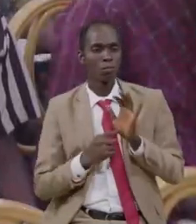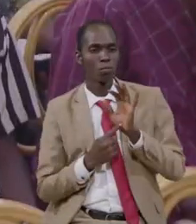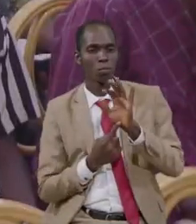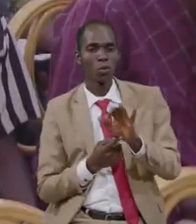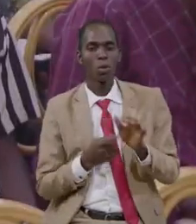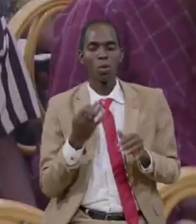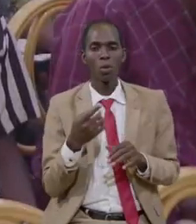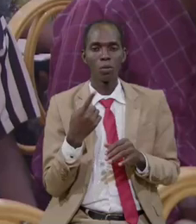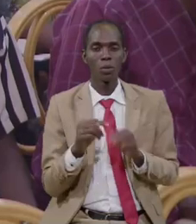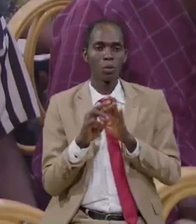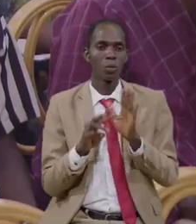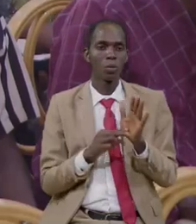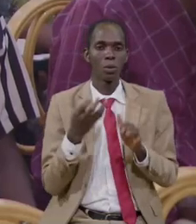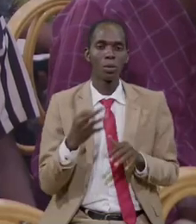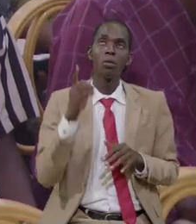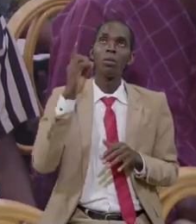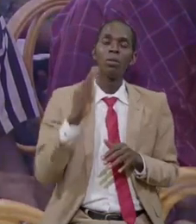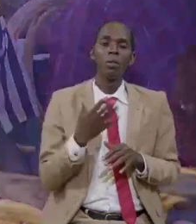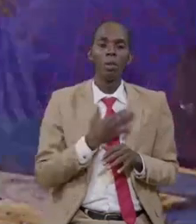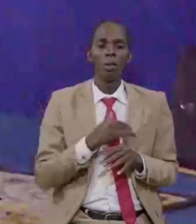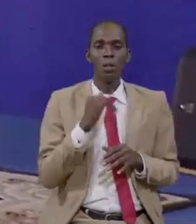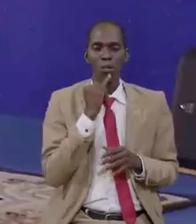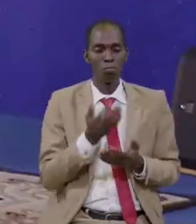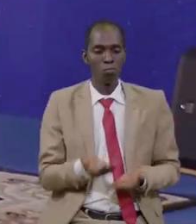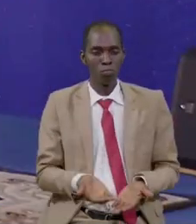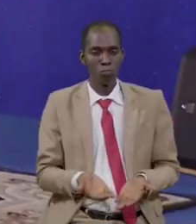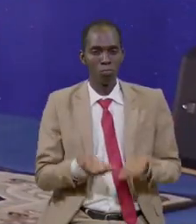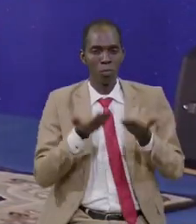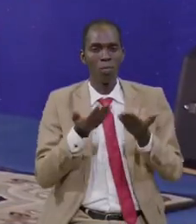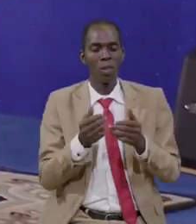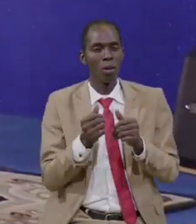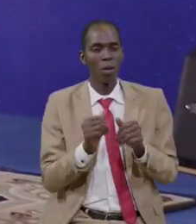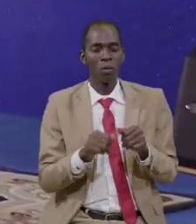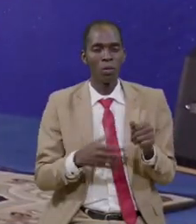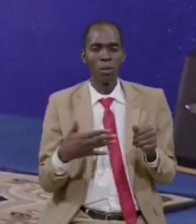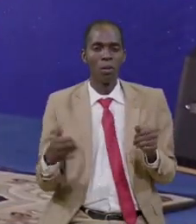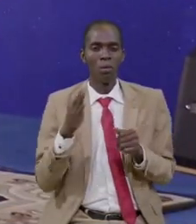Et il soutient toutes choses par la parole de sa puissance.